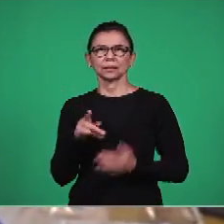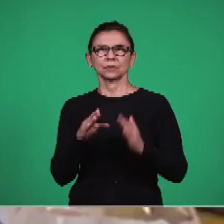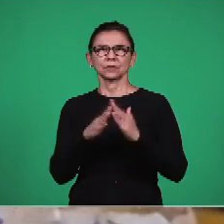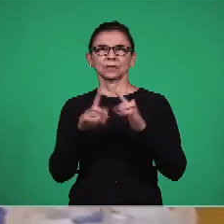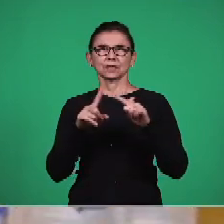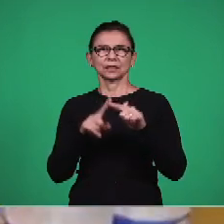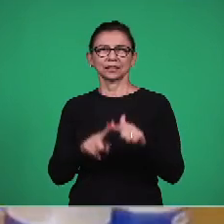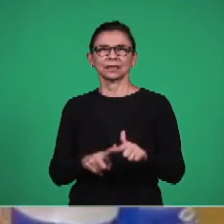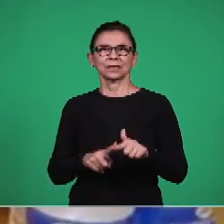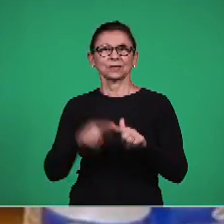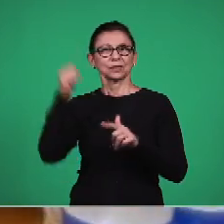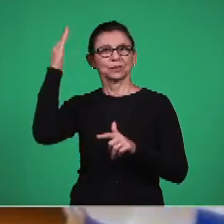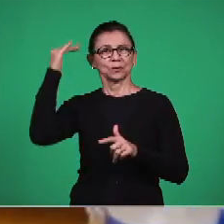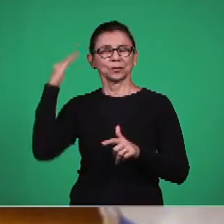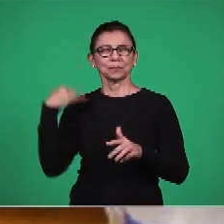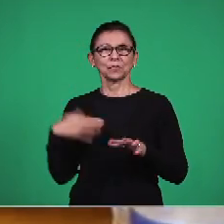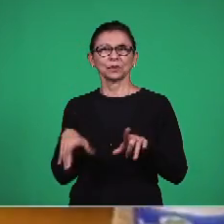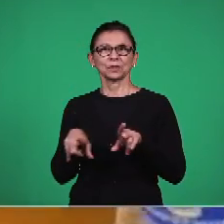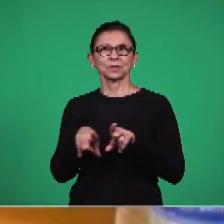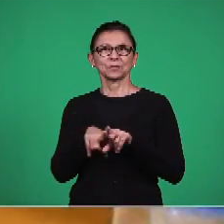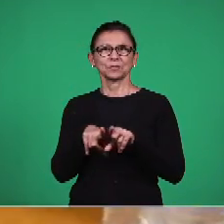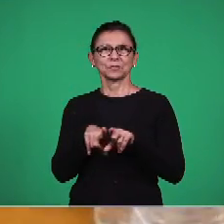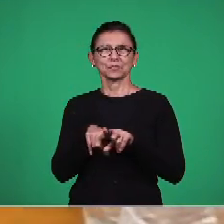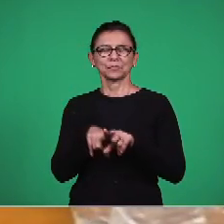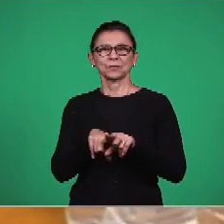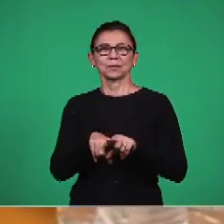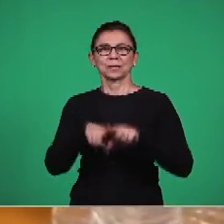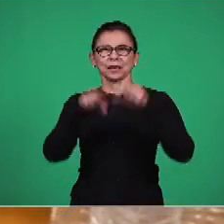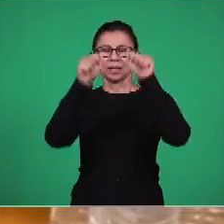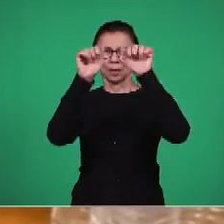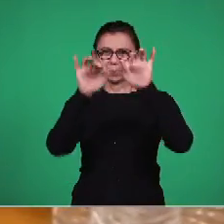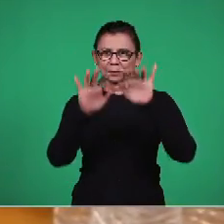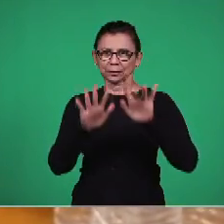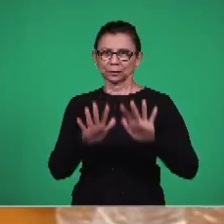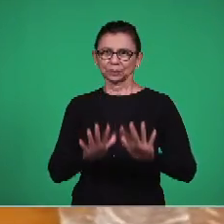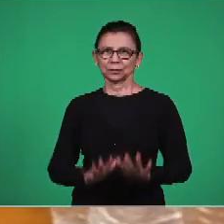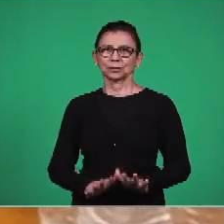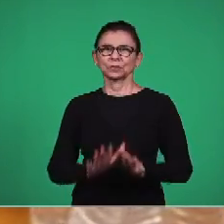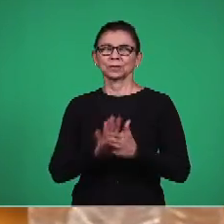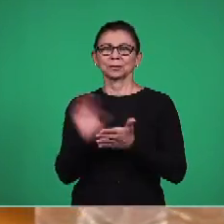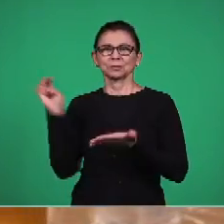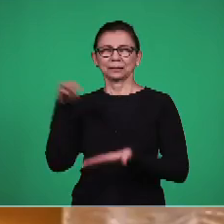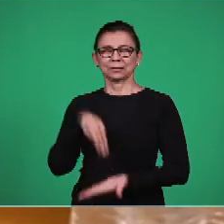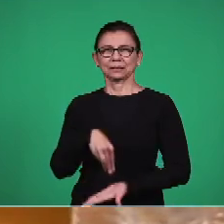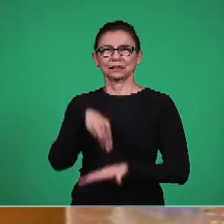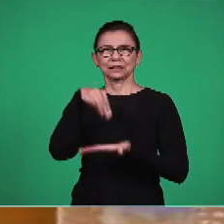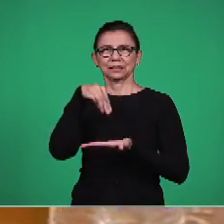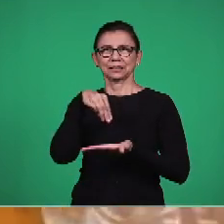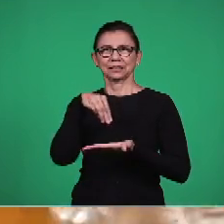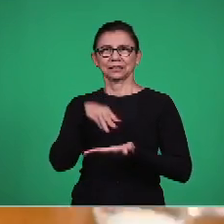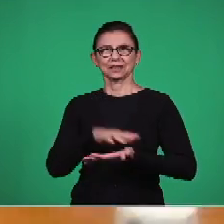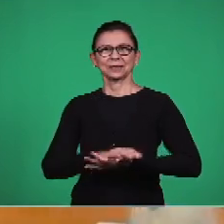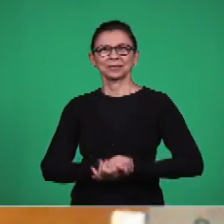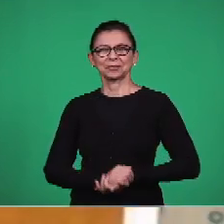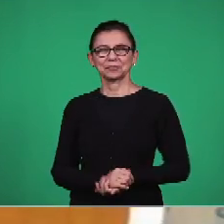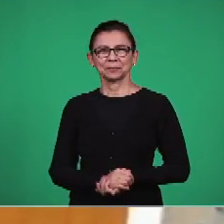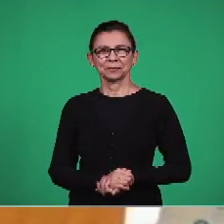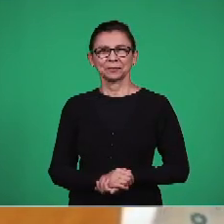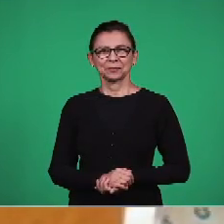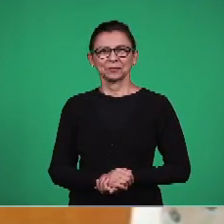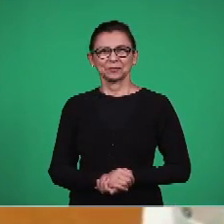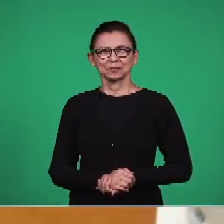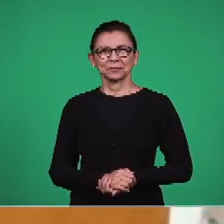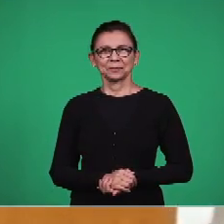famosa, mas também igreja abençoada no mundo todo, Igreja Maranata. В лице ваших благословенных